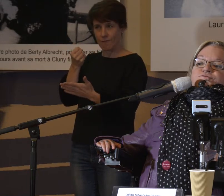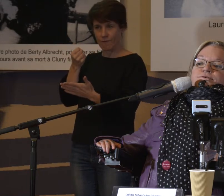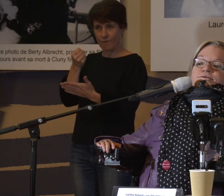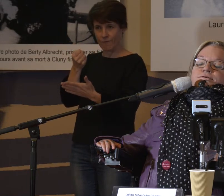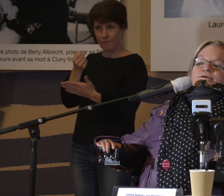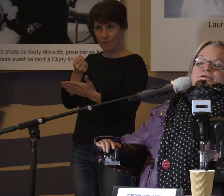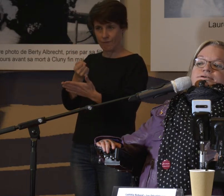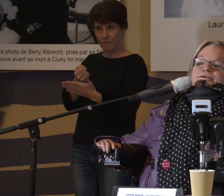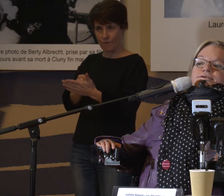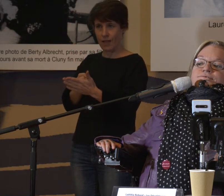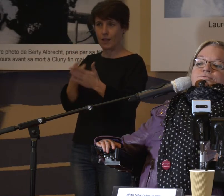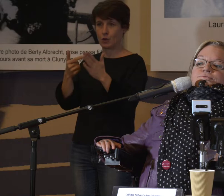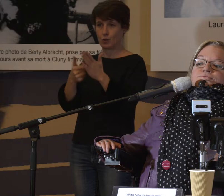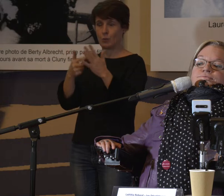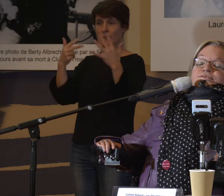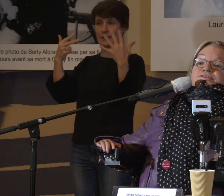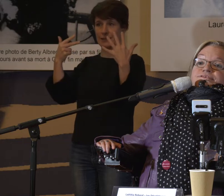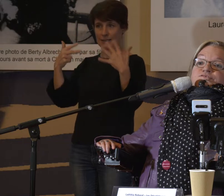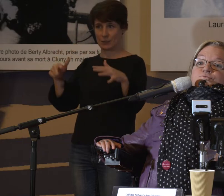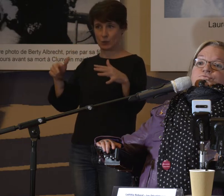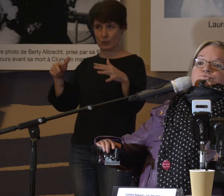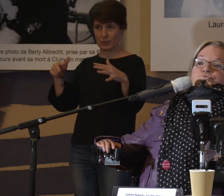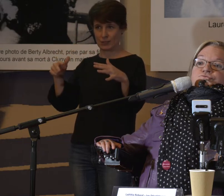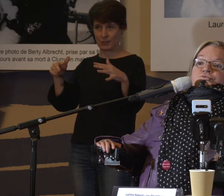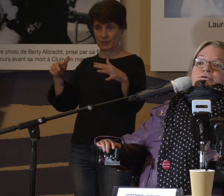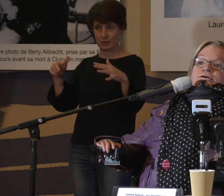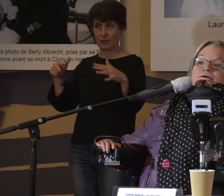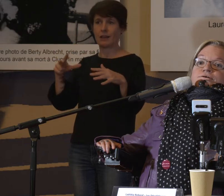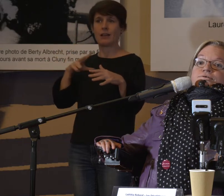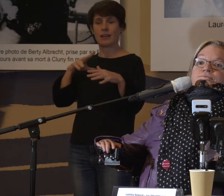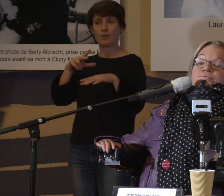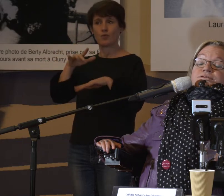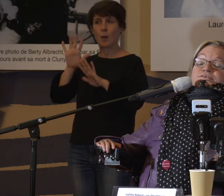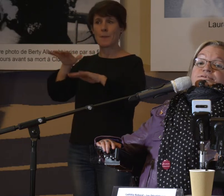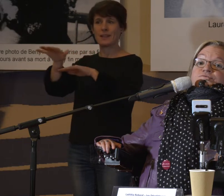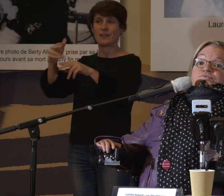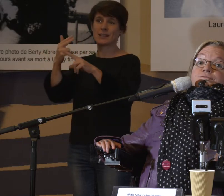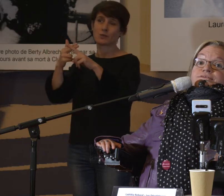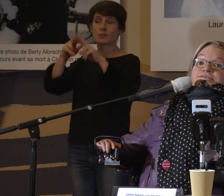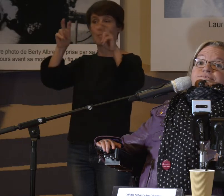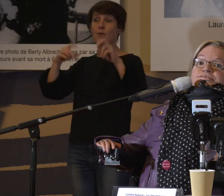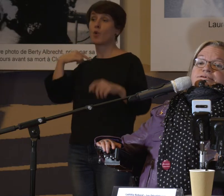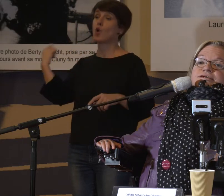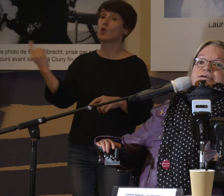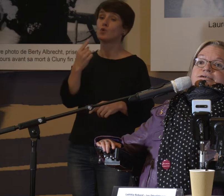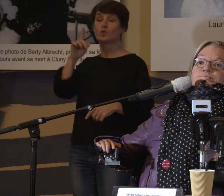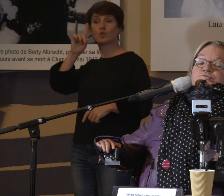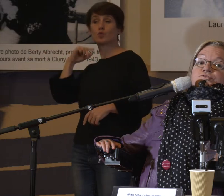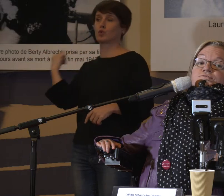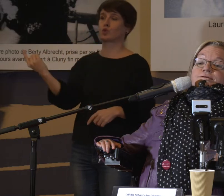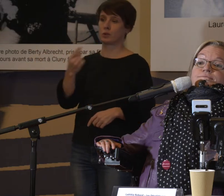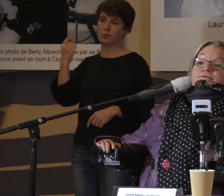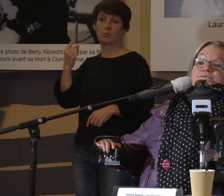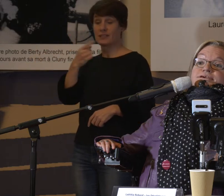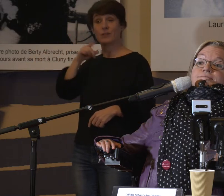eu un mouvement, une manifestation, nous toutes, manifestation féministe, et